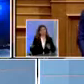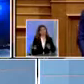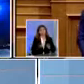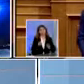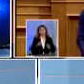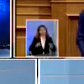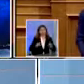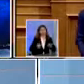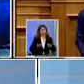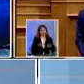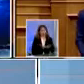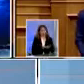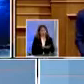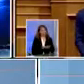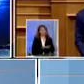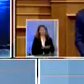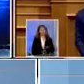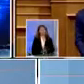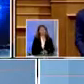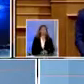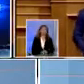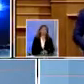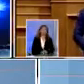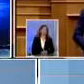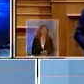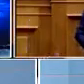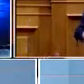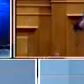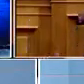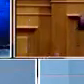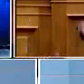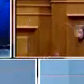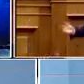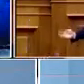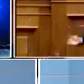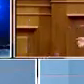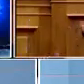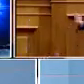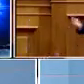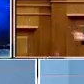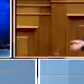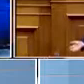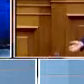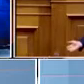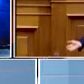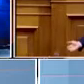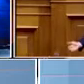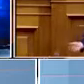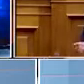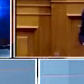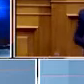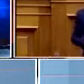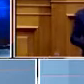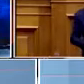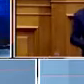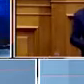ήταν η απάντηση. Αν θυμηθείτε πάλι. Αυτό με εκτίμησε. Αν με εκτιμά σήμερα ο Τσίπρας, είναι γιατί δεν του έχω ζητήσει τίποτε. Ναι. Αν κληθείτε